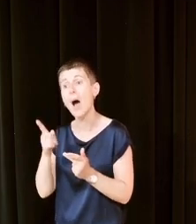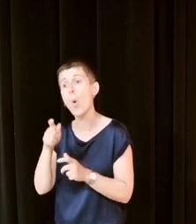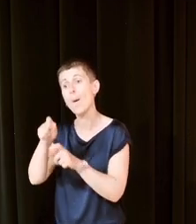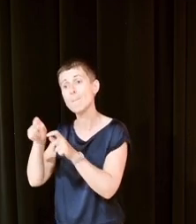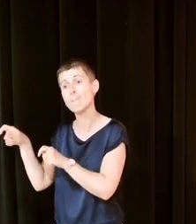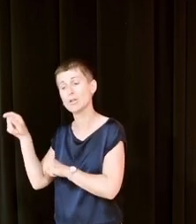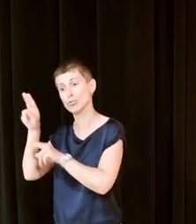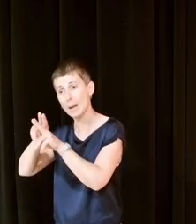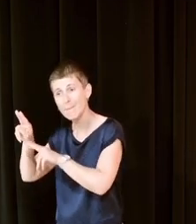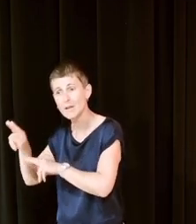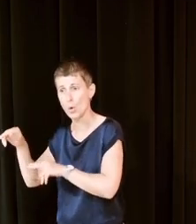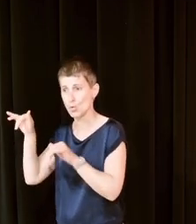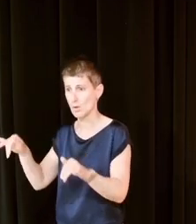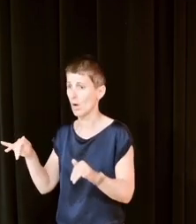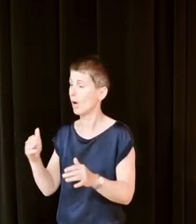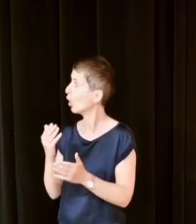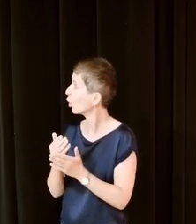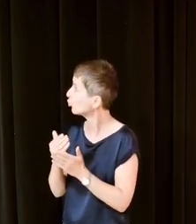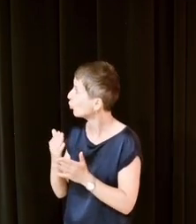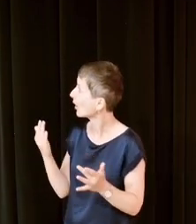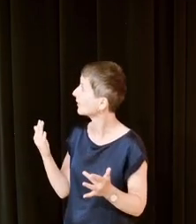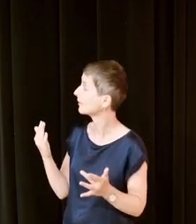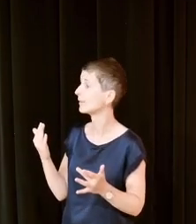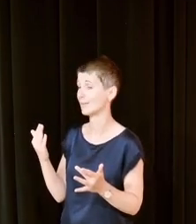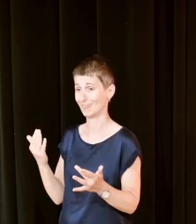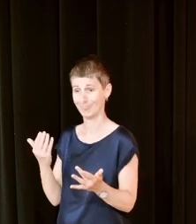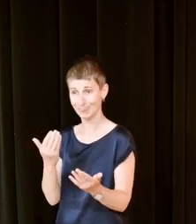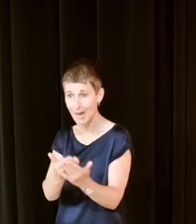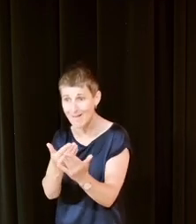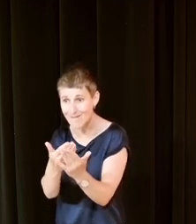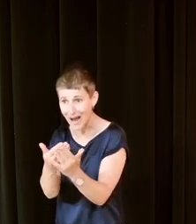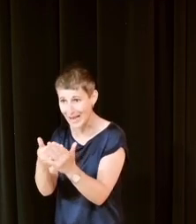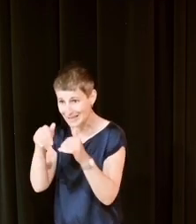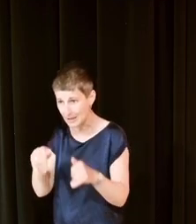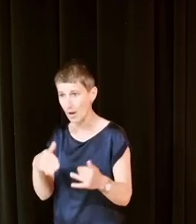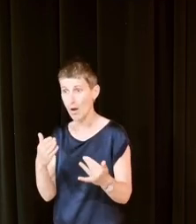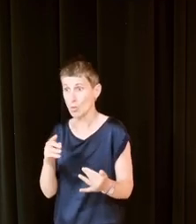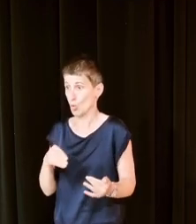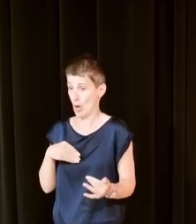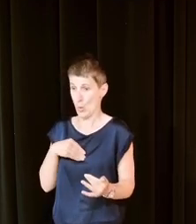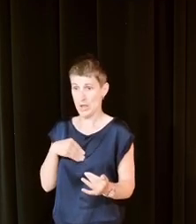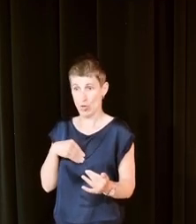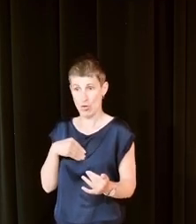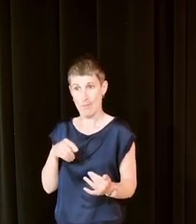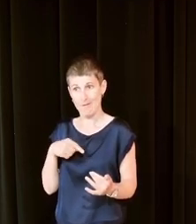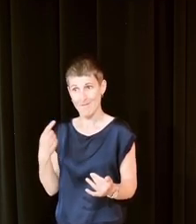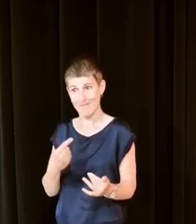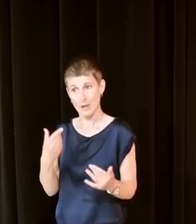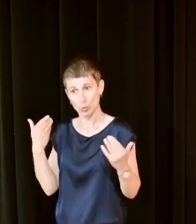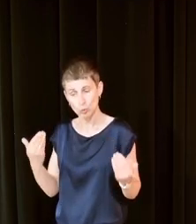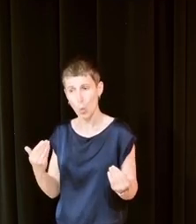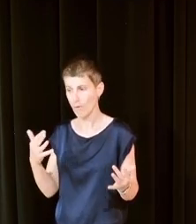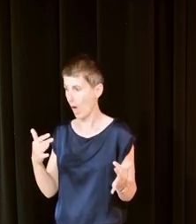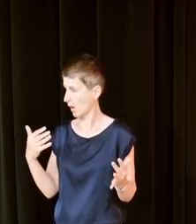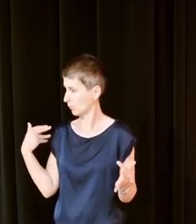am Lebensende. Wir haben darüber Evidenz und wir müssen uns überhaupt nicht schämen, dass wir das vielleicht lange Zeit